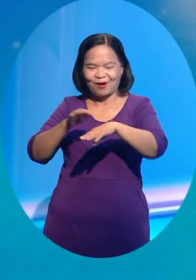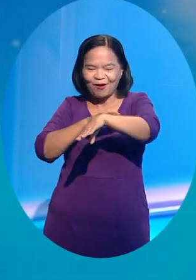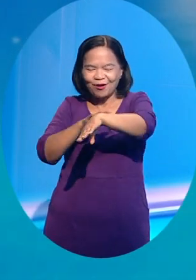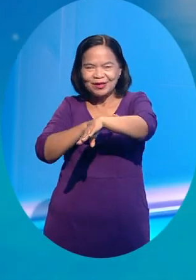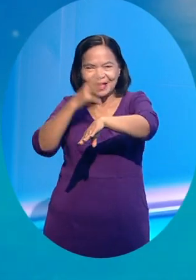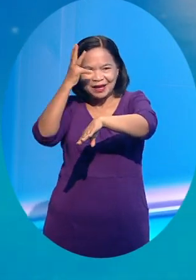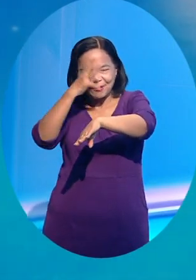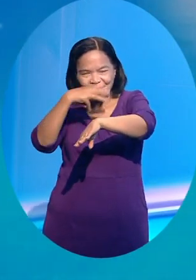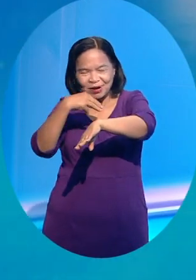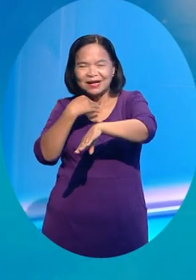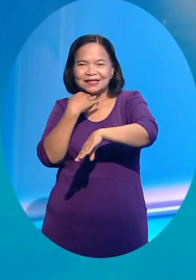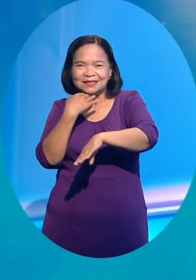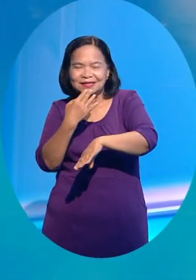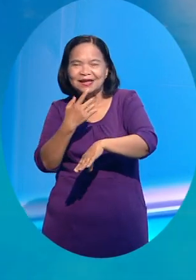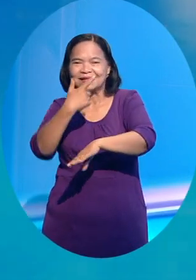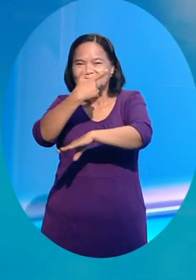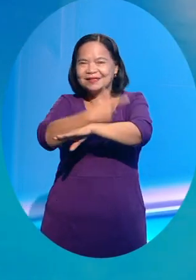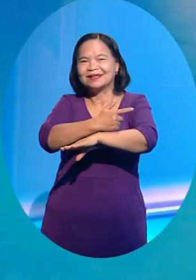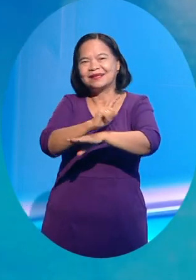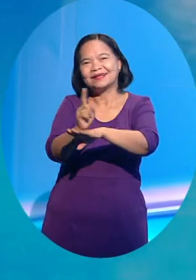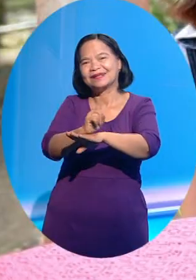những vùng da bị mất sắc tố trong một thời gian dài.